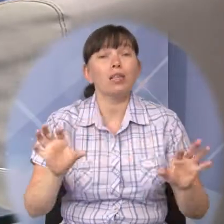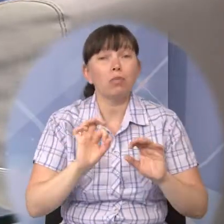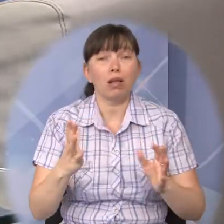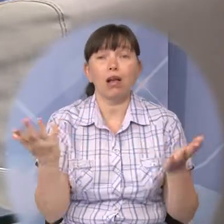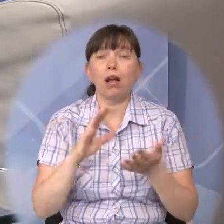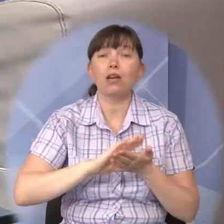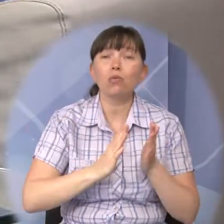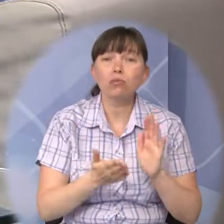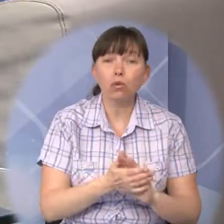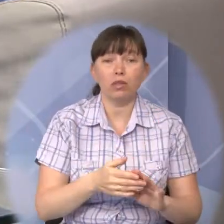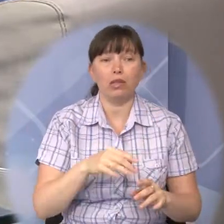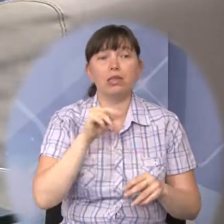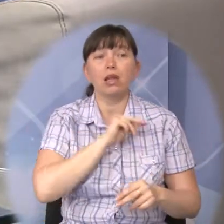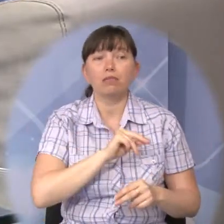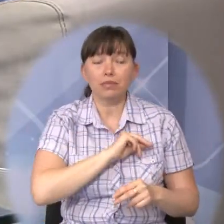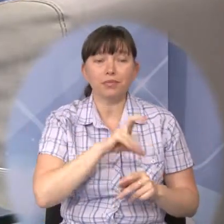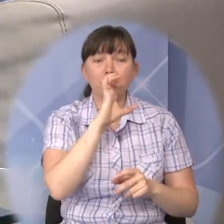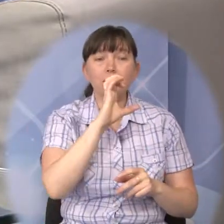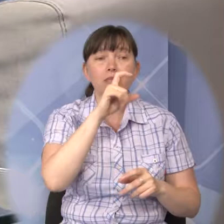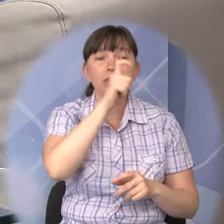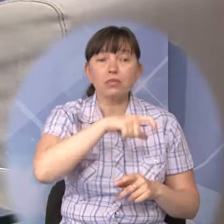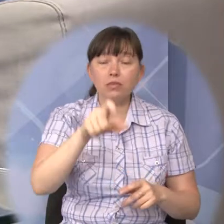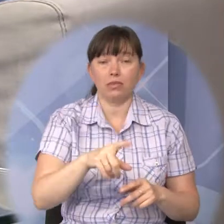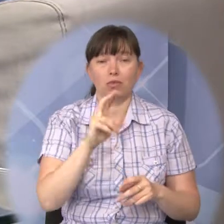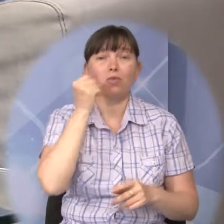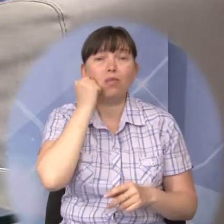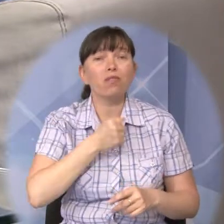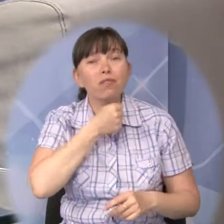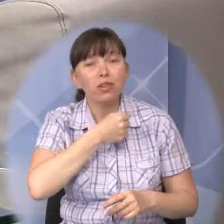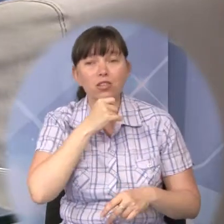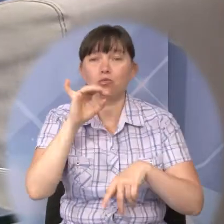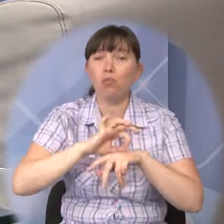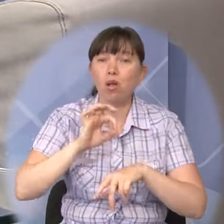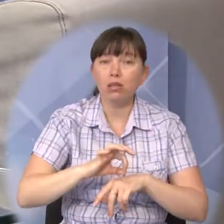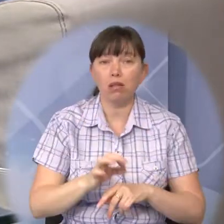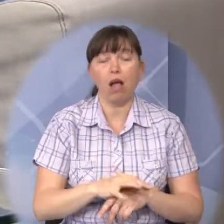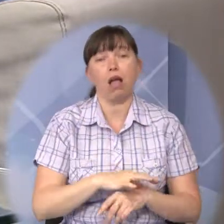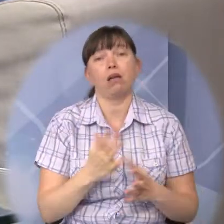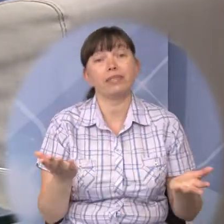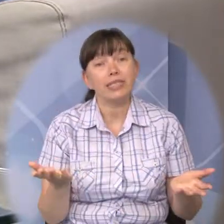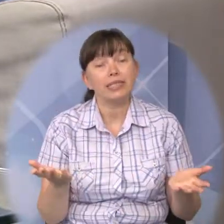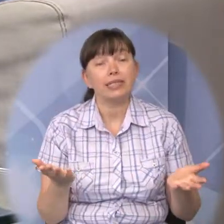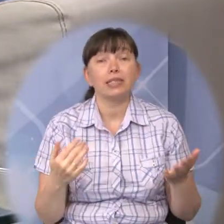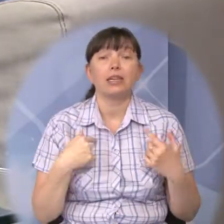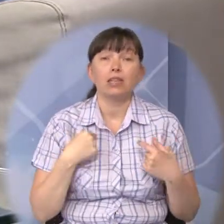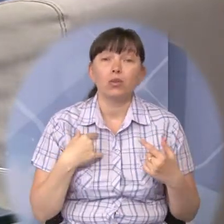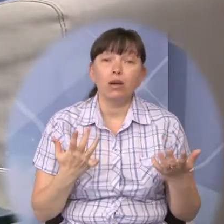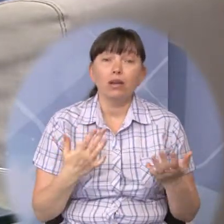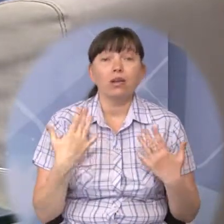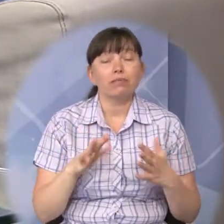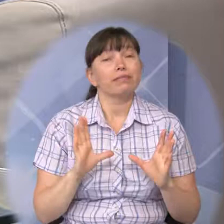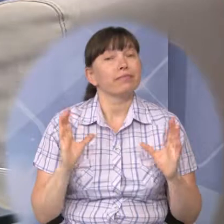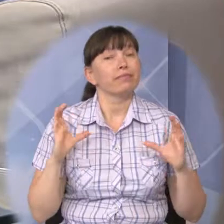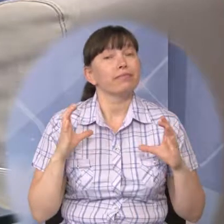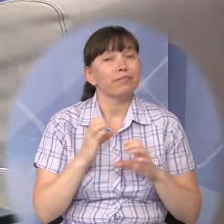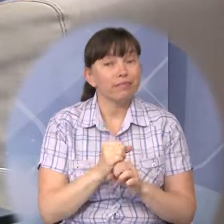fi să lucreze cu categoria noastră de beneficiari și anume cu vârstnicii. Avem solicitări